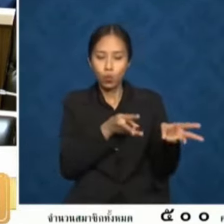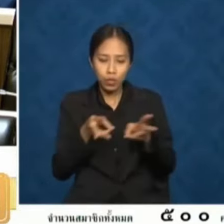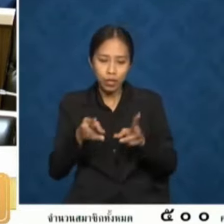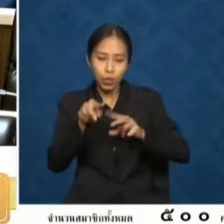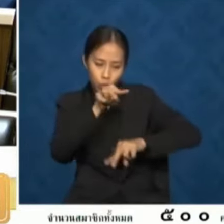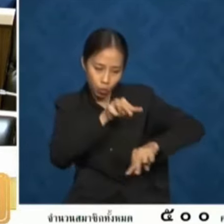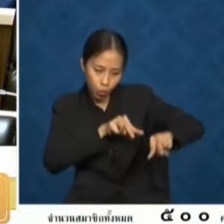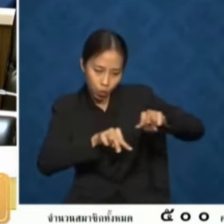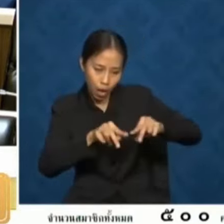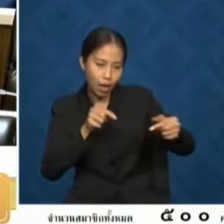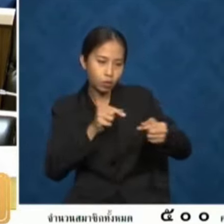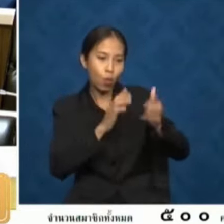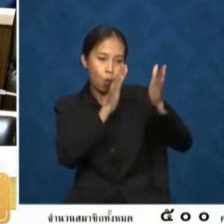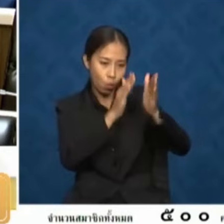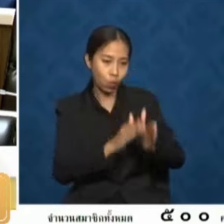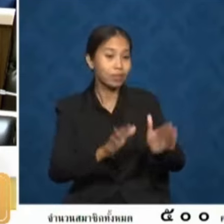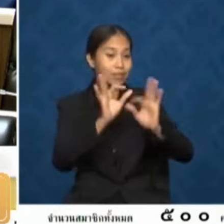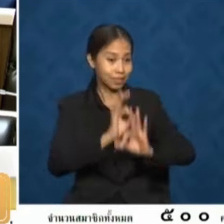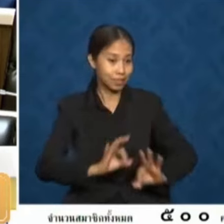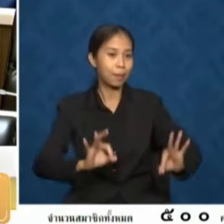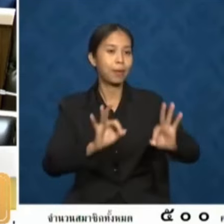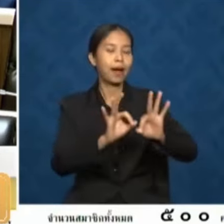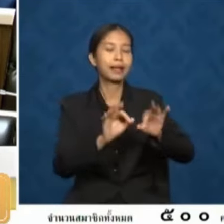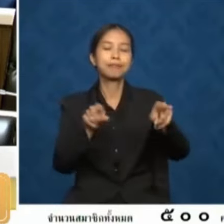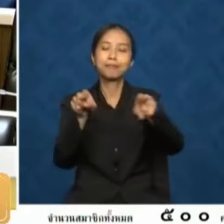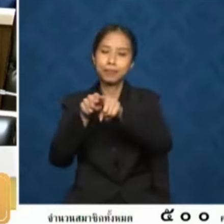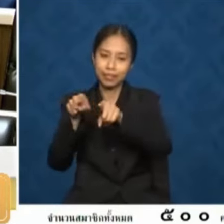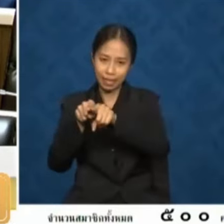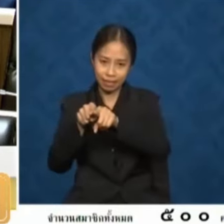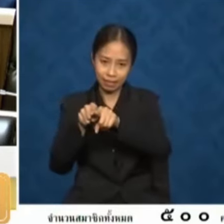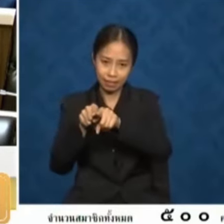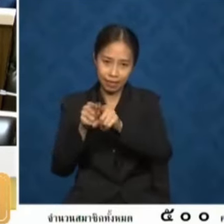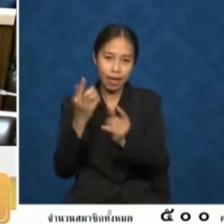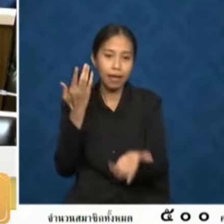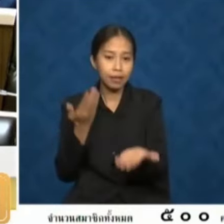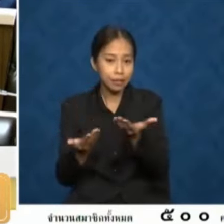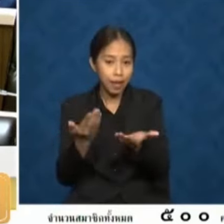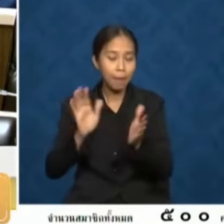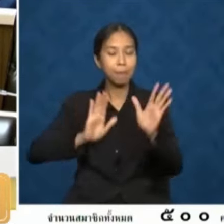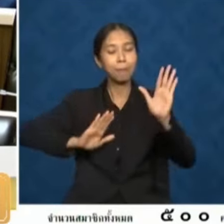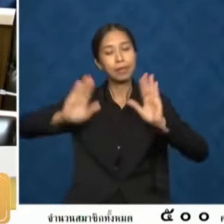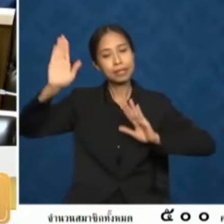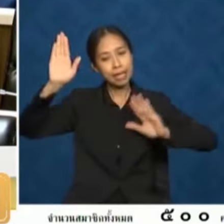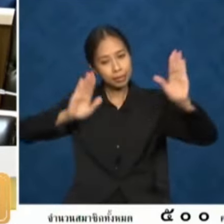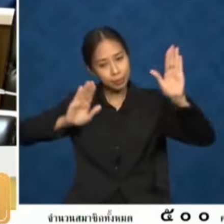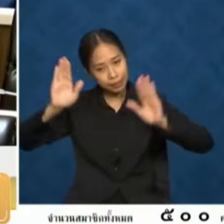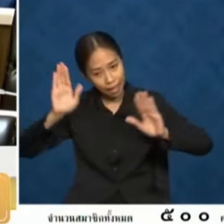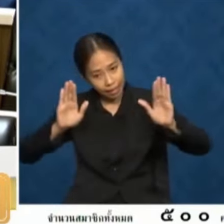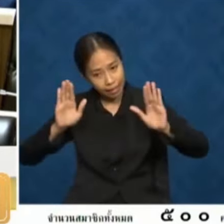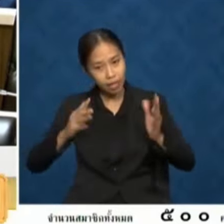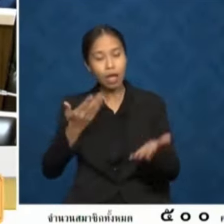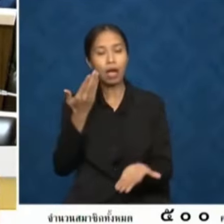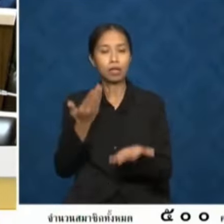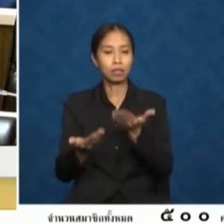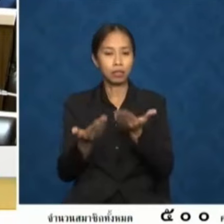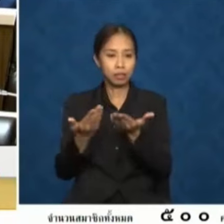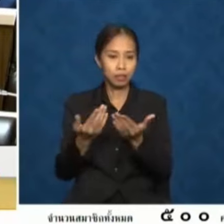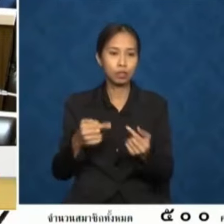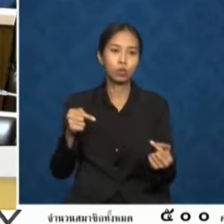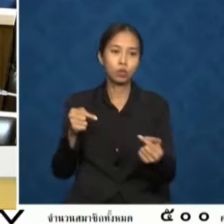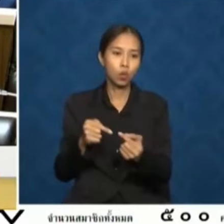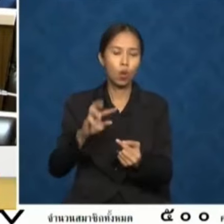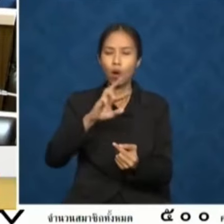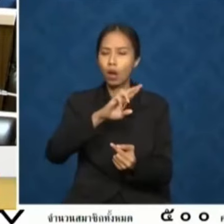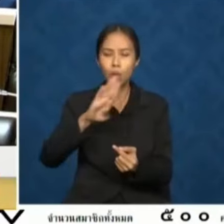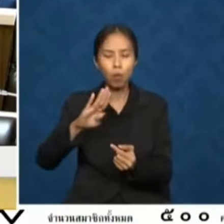ยให้บุคคลสำคัญทั้งสิ้นไม่ว่าจะอยู่ในระบอบประชาธิปไตยประเทศที่ปกครองในระบอบประชาธิปไตยหรือปกครองด้วยระบอ